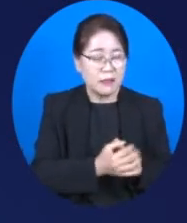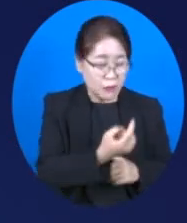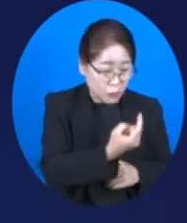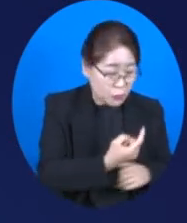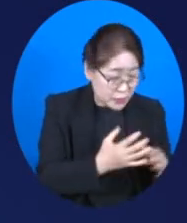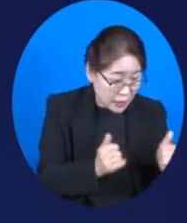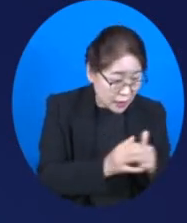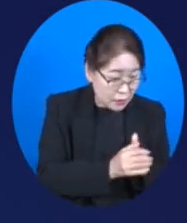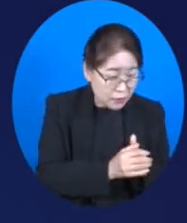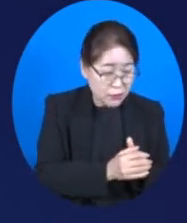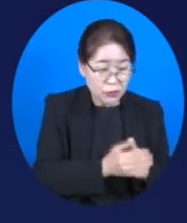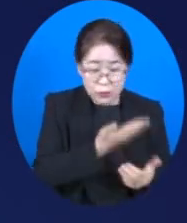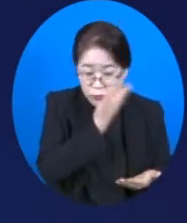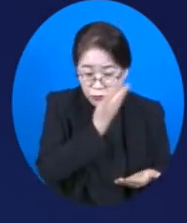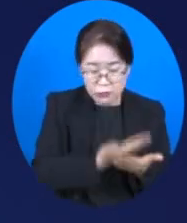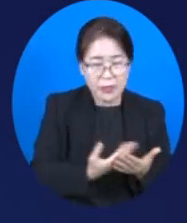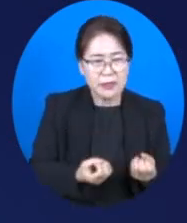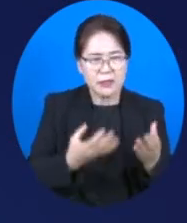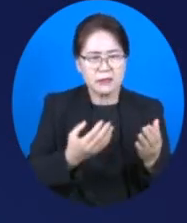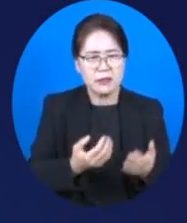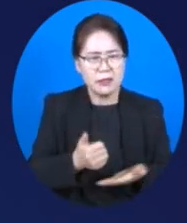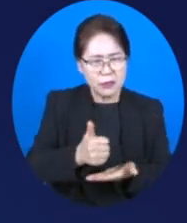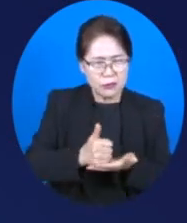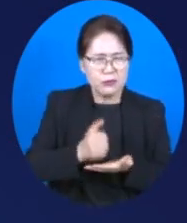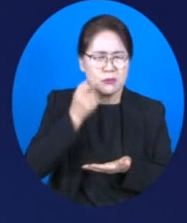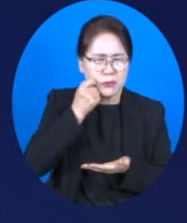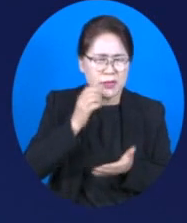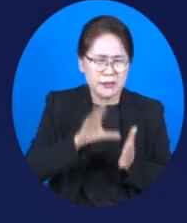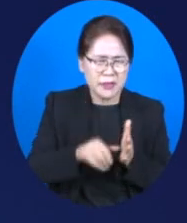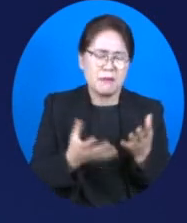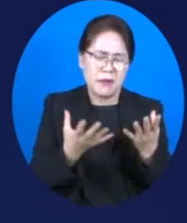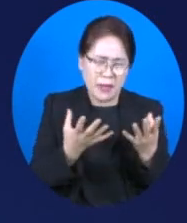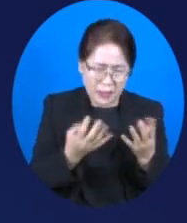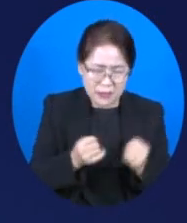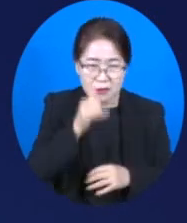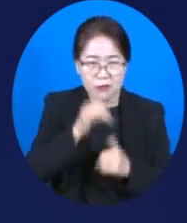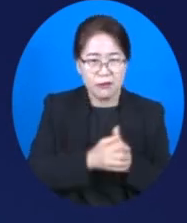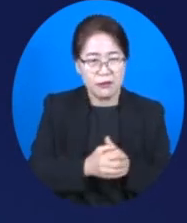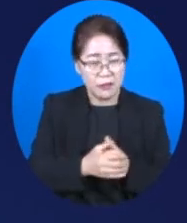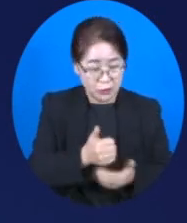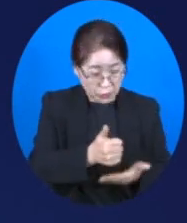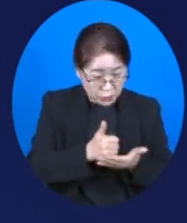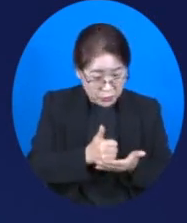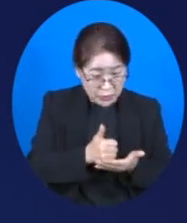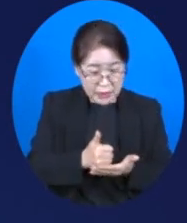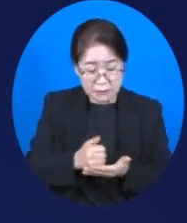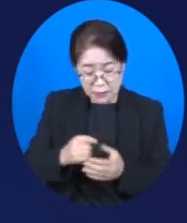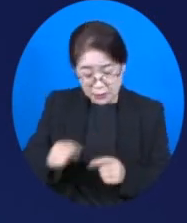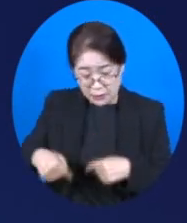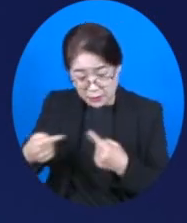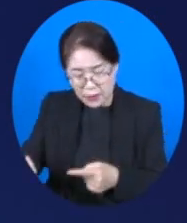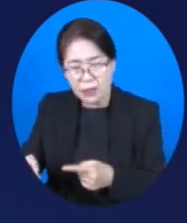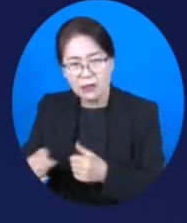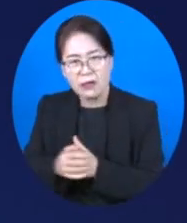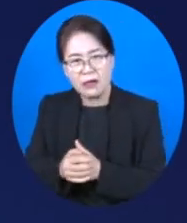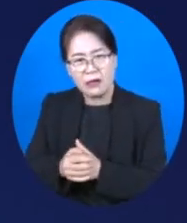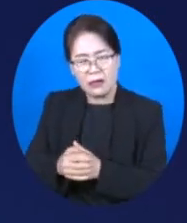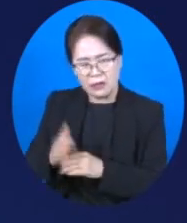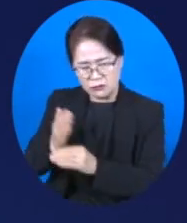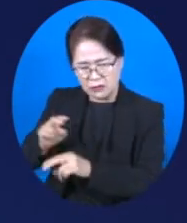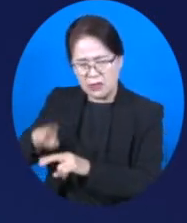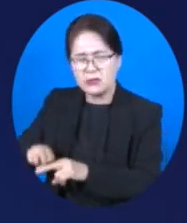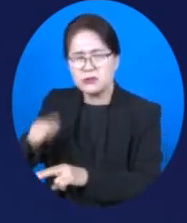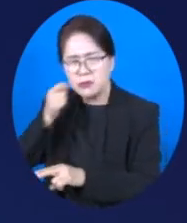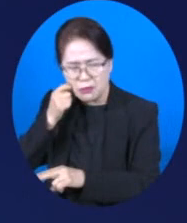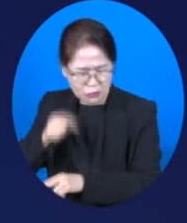대사지만은 중요한 행사에 초청을 받지 못할 때가 많이 있어요. 또 초청을 받아서 가도요, 헤드테이블에 앉지 못하고